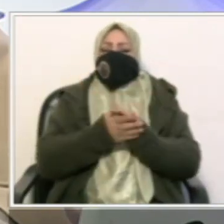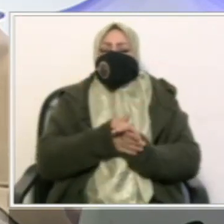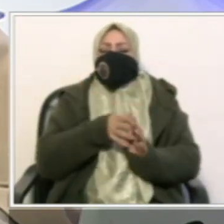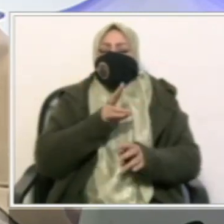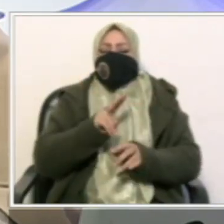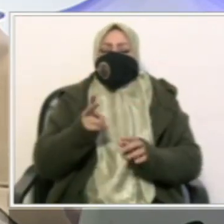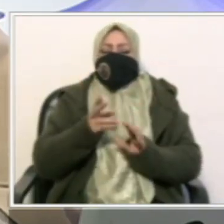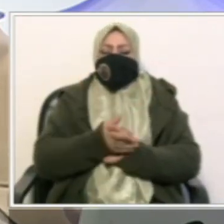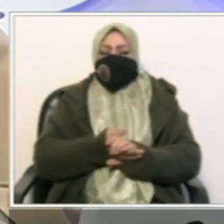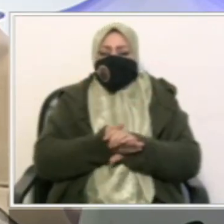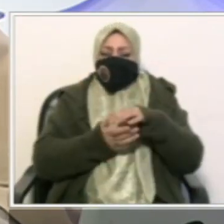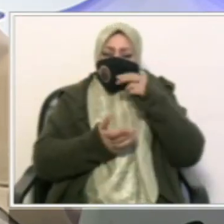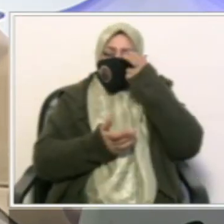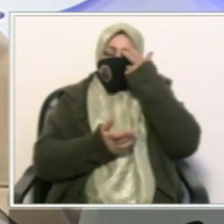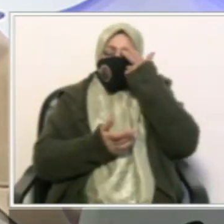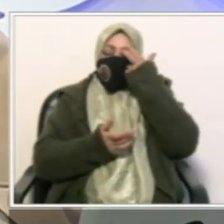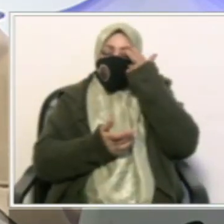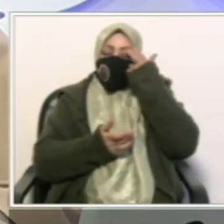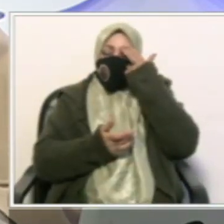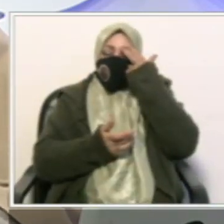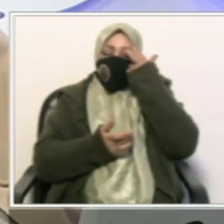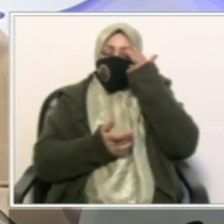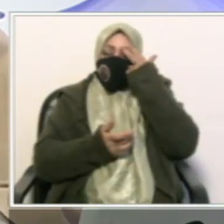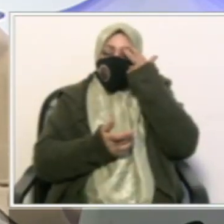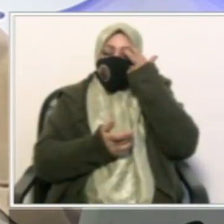الإسلامية ببناتنا وأولادنا للفراق،